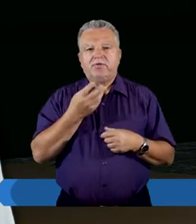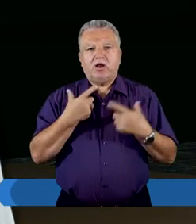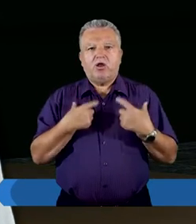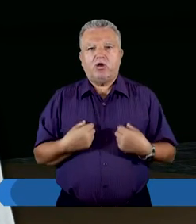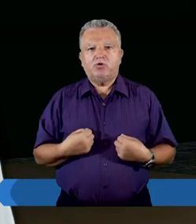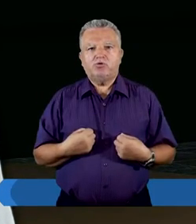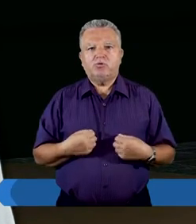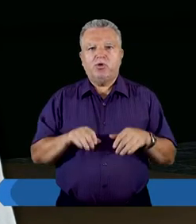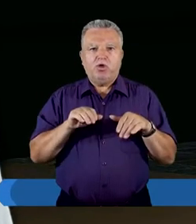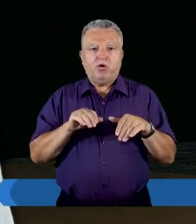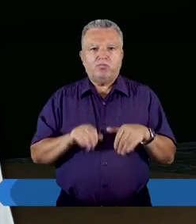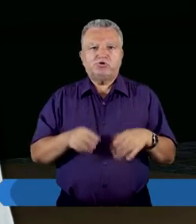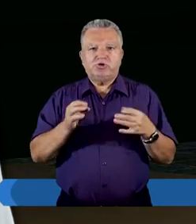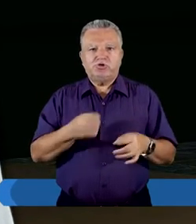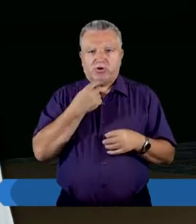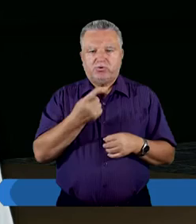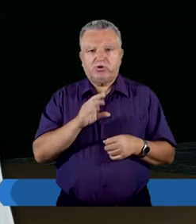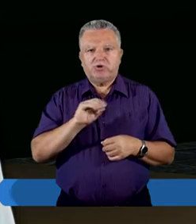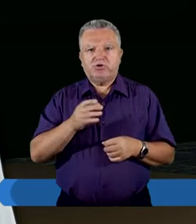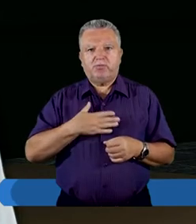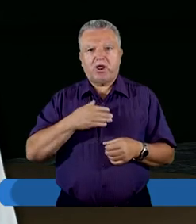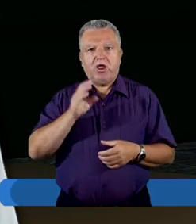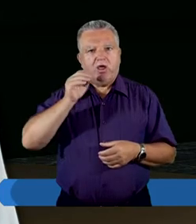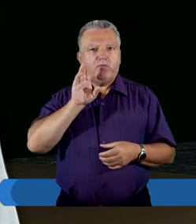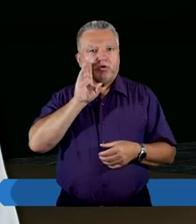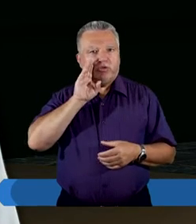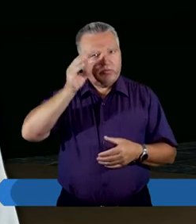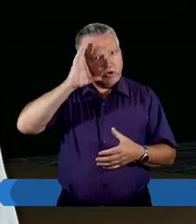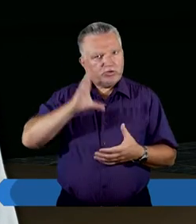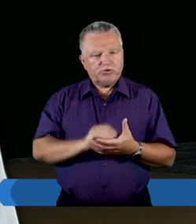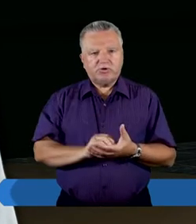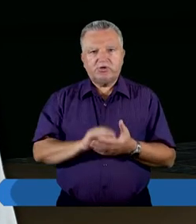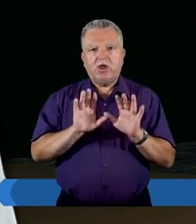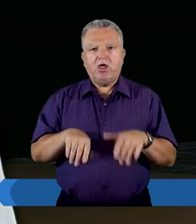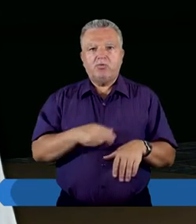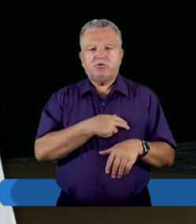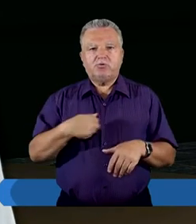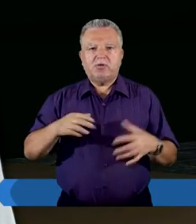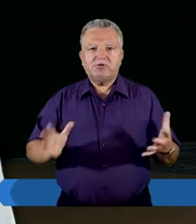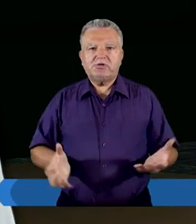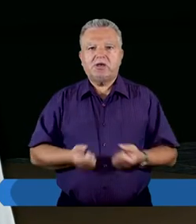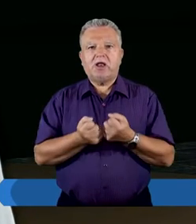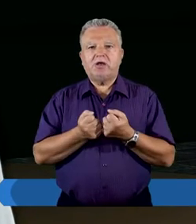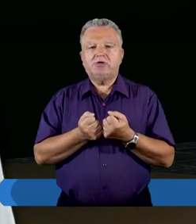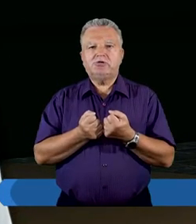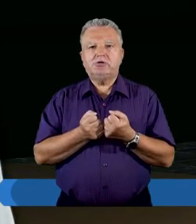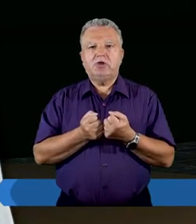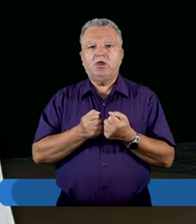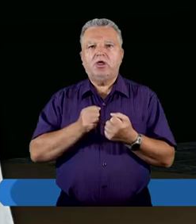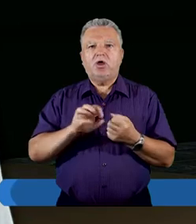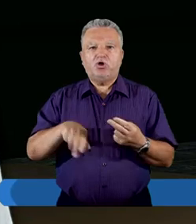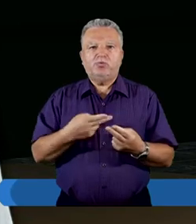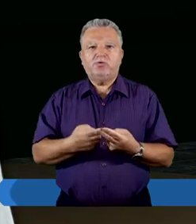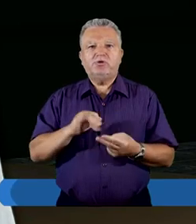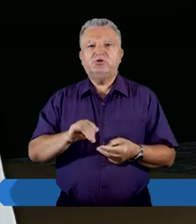współcześnie żyjących mogą powiedzieć, że ich doświadczenia są podobne. Panie, pozwól nam znaleźć może i odpowiedzi,